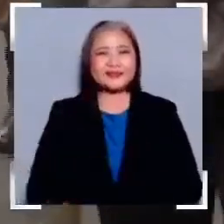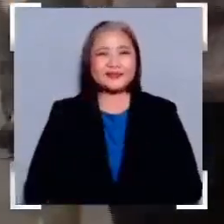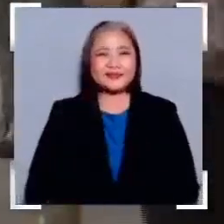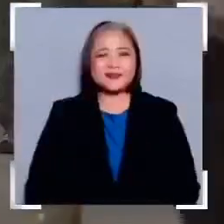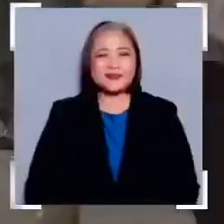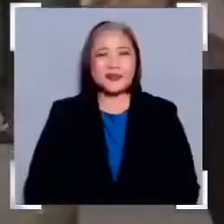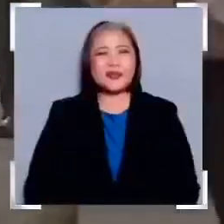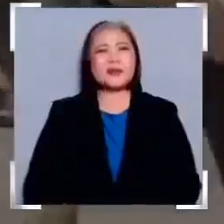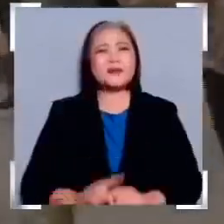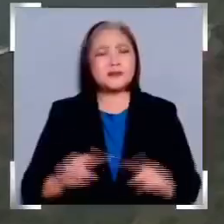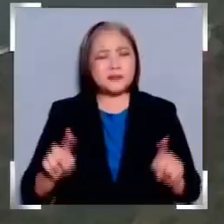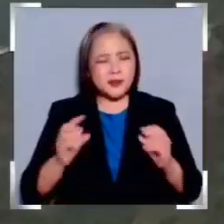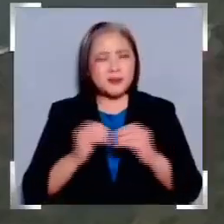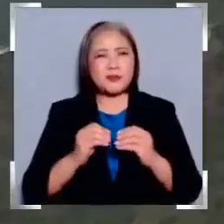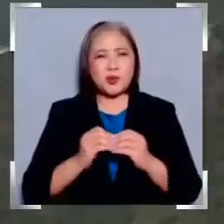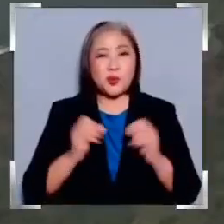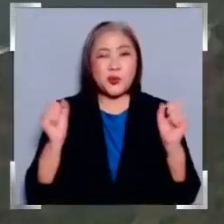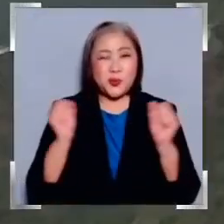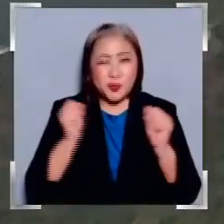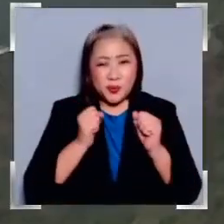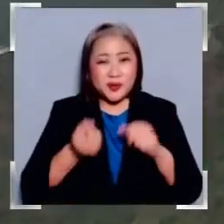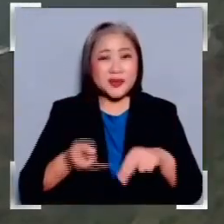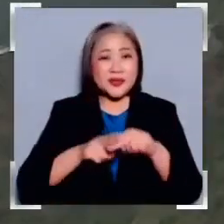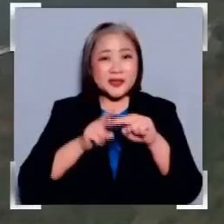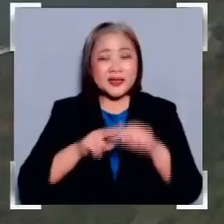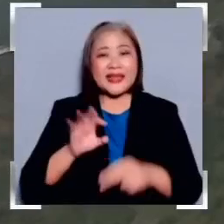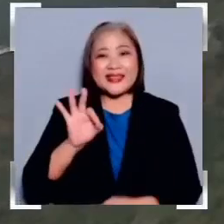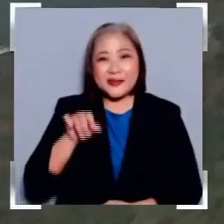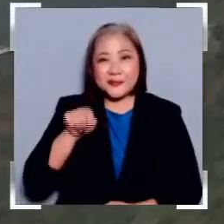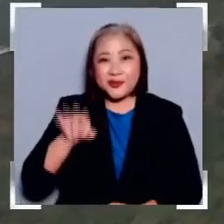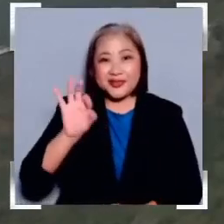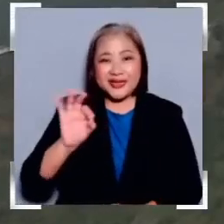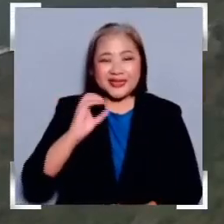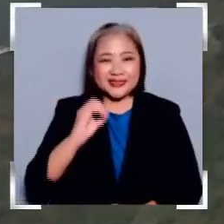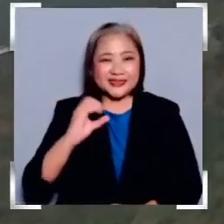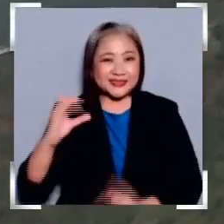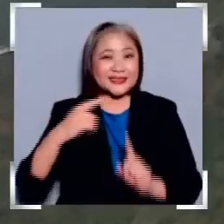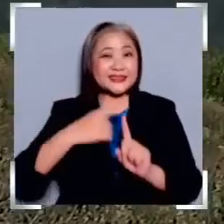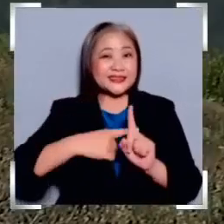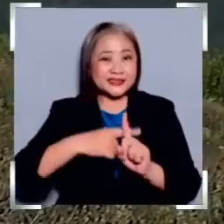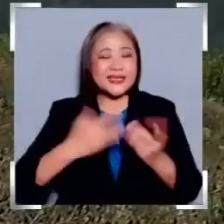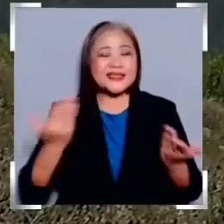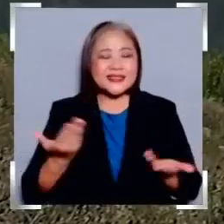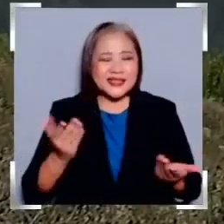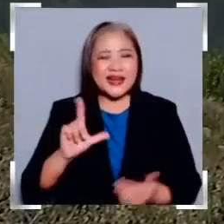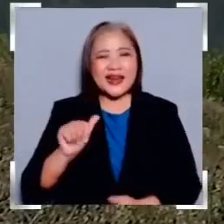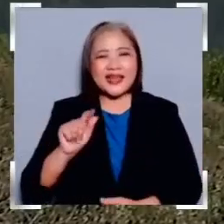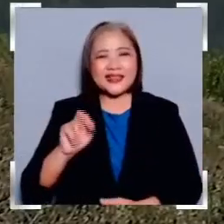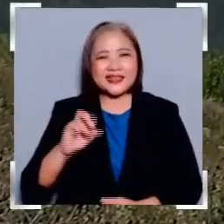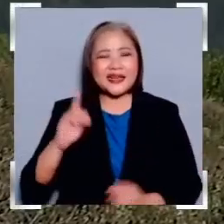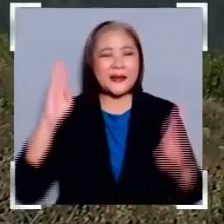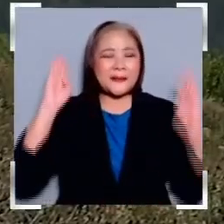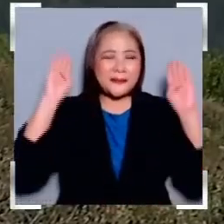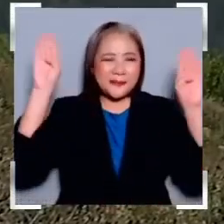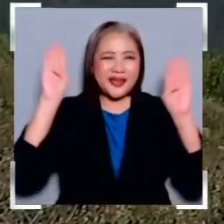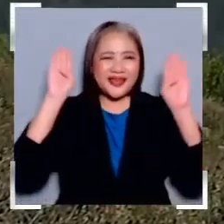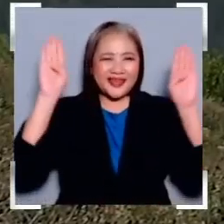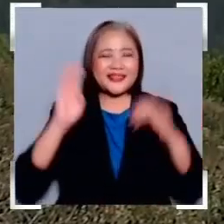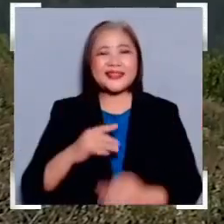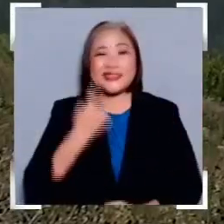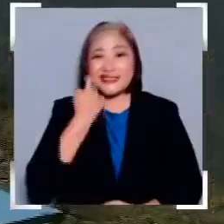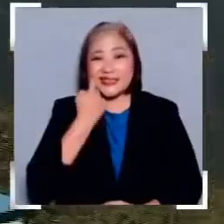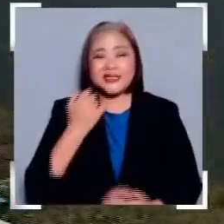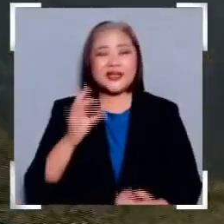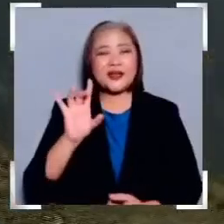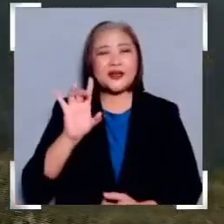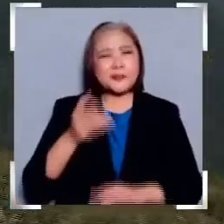mas ilalamig pa pala. 9.9 degrees Celsius sa La Trinidad, Benguet. Yan na itala bago mag-alas 8 kaninang